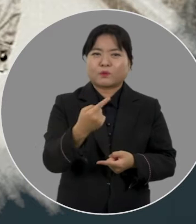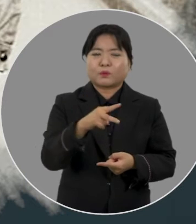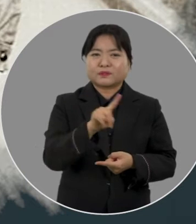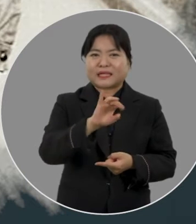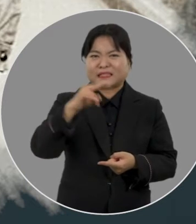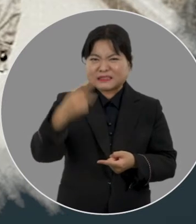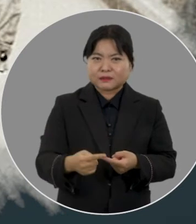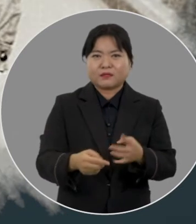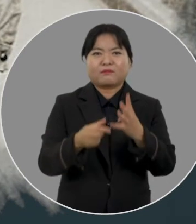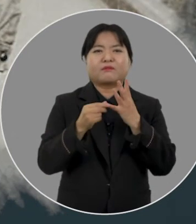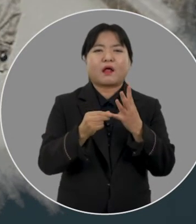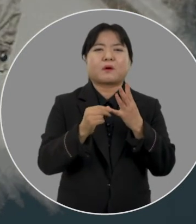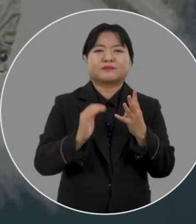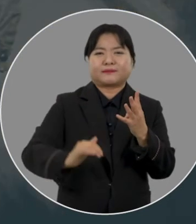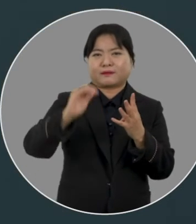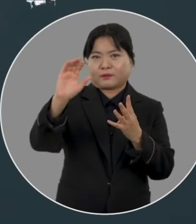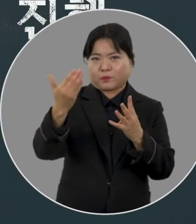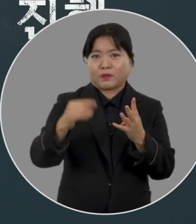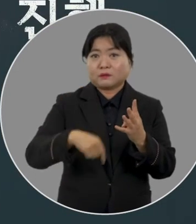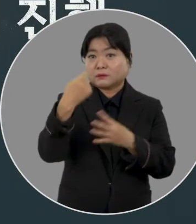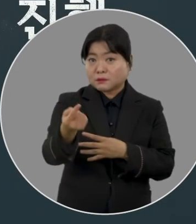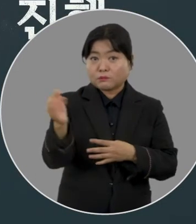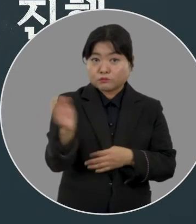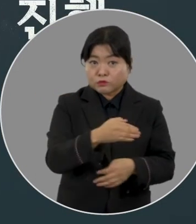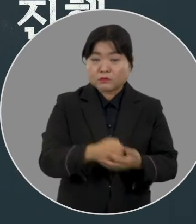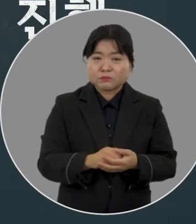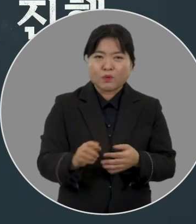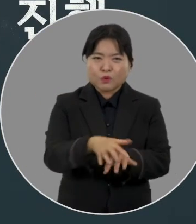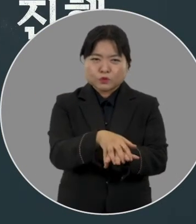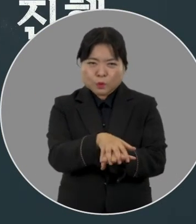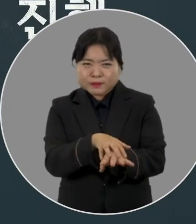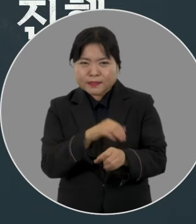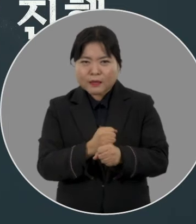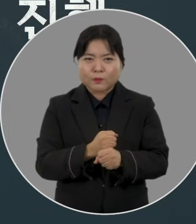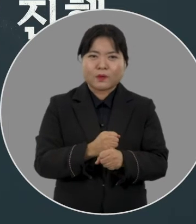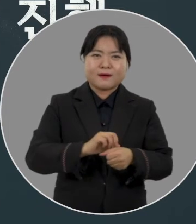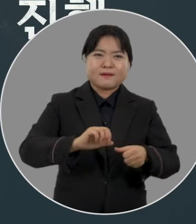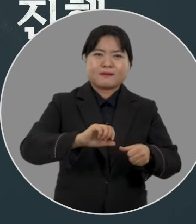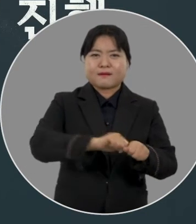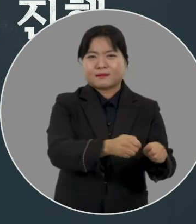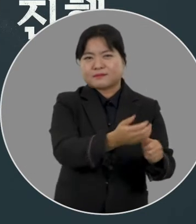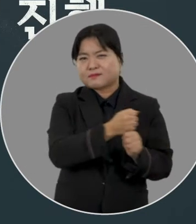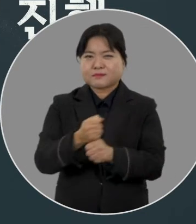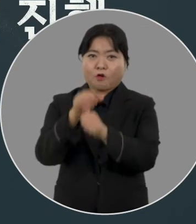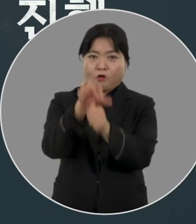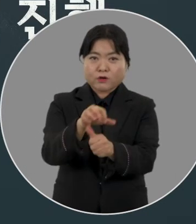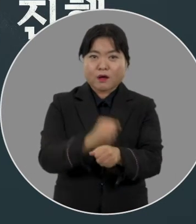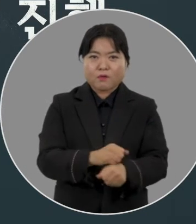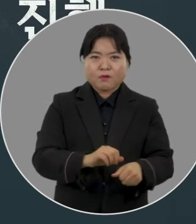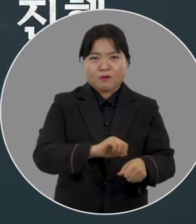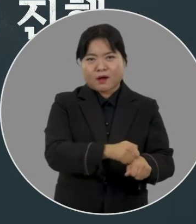제노사이드의 네 번째 단계라고 한다면 그 다음부터는 이제 조직하고 그 다음에 강제 격리하고